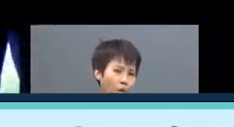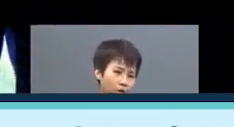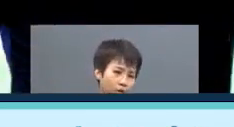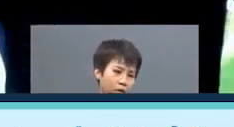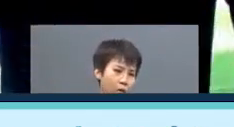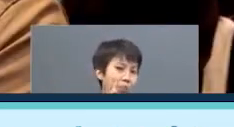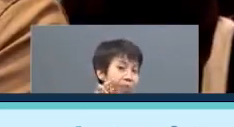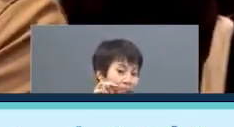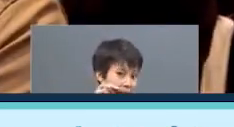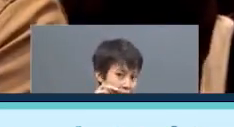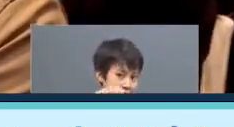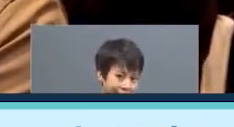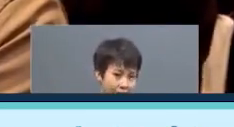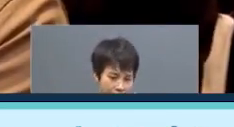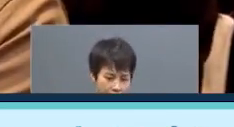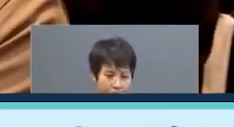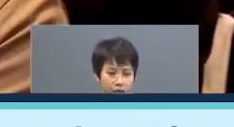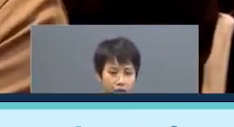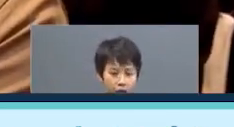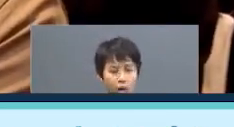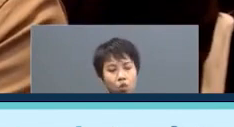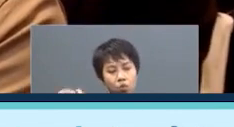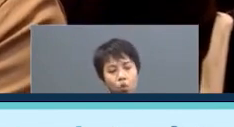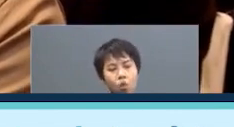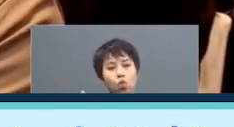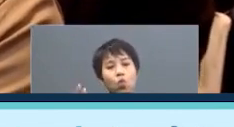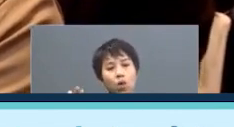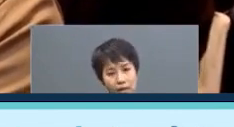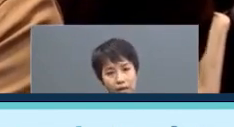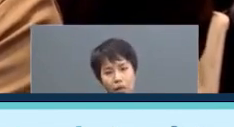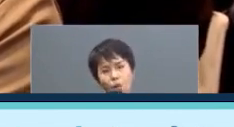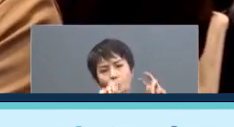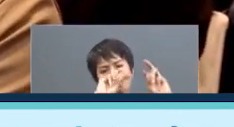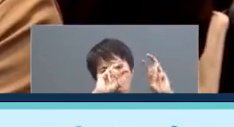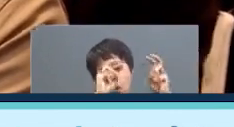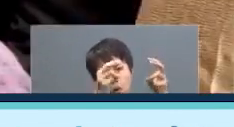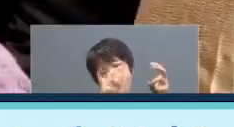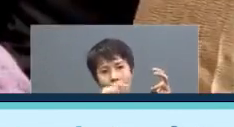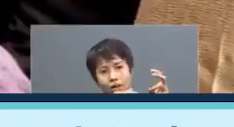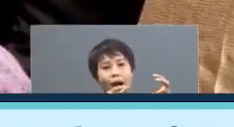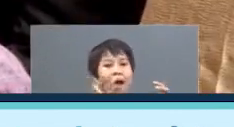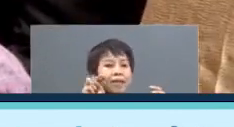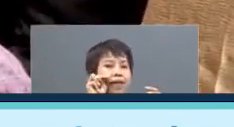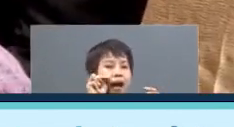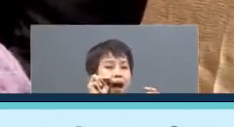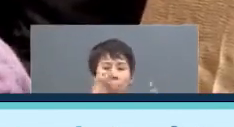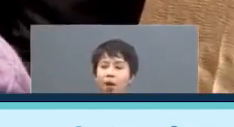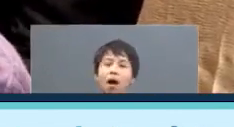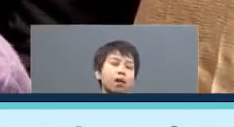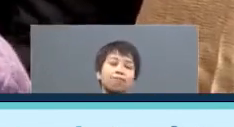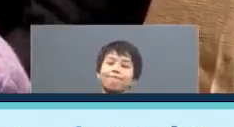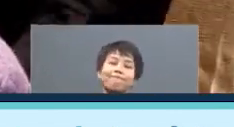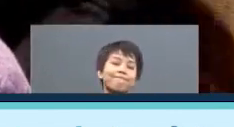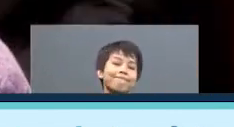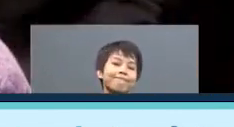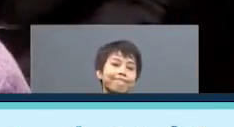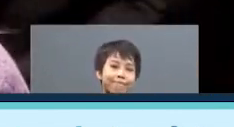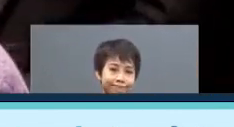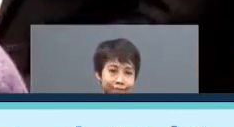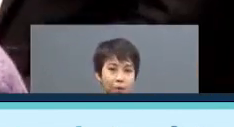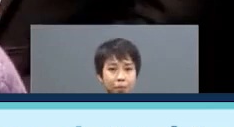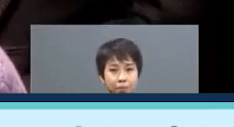2030ซึ่งการบริหารจัดการน้ำจะประสบความสำเร็จได้ทุกกระทรวงจะต้องร่วมมือกันทั้งในระดับผู้กำหนด